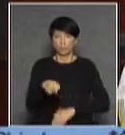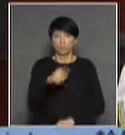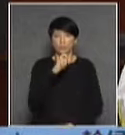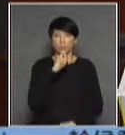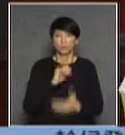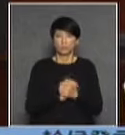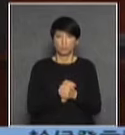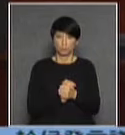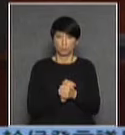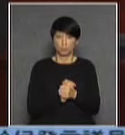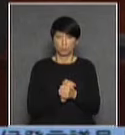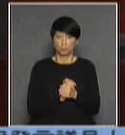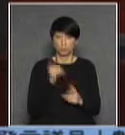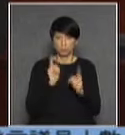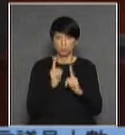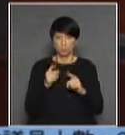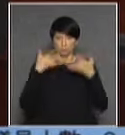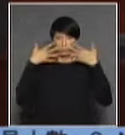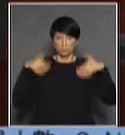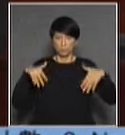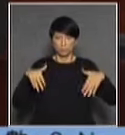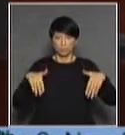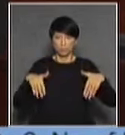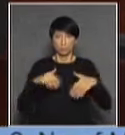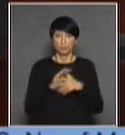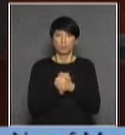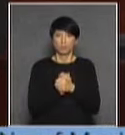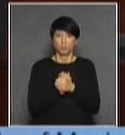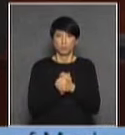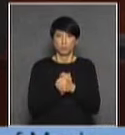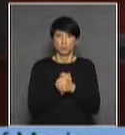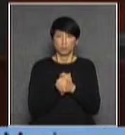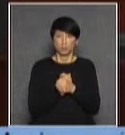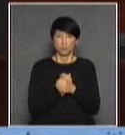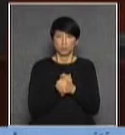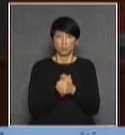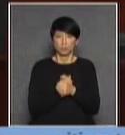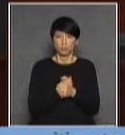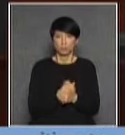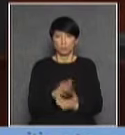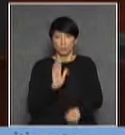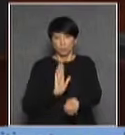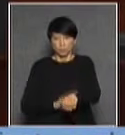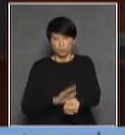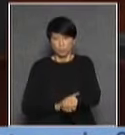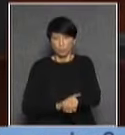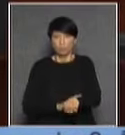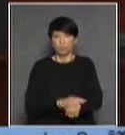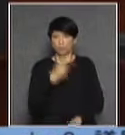全否定曬，因為有啲貓狗本身可能係即係面對呢個苦痛啊，或者啲病，或